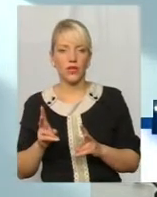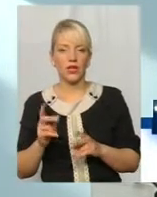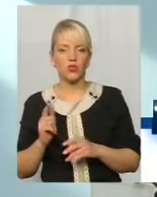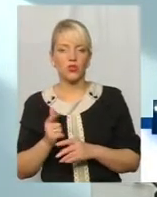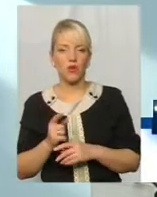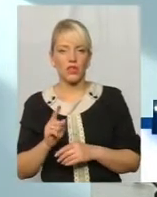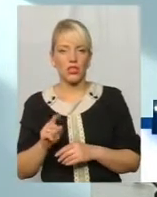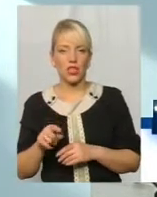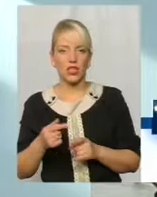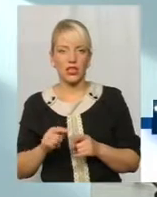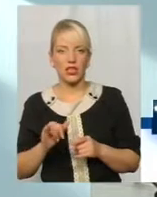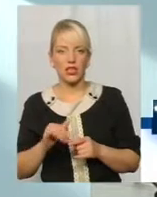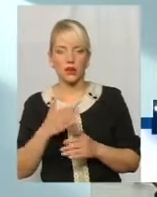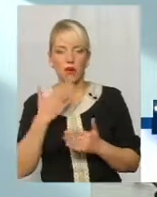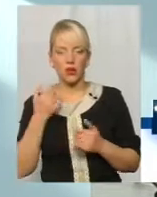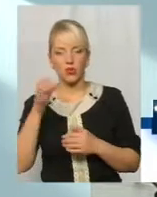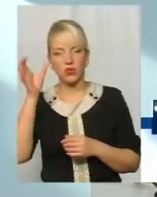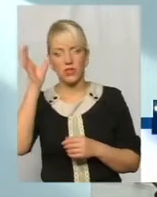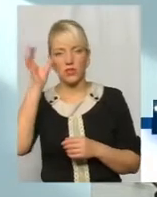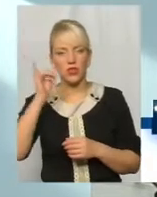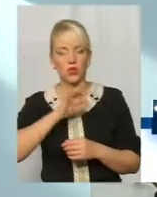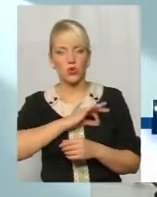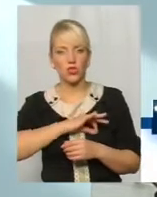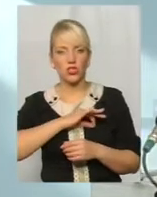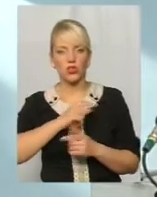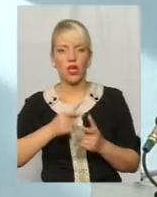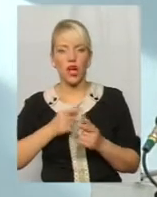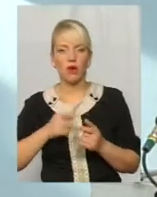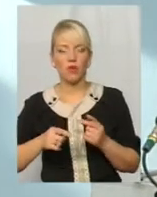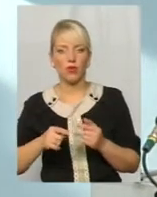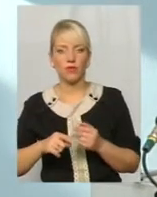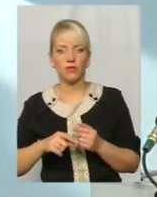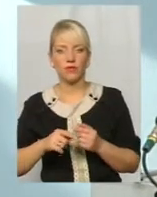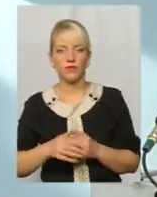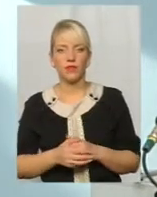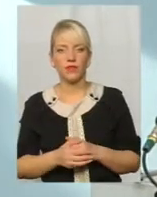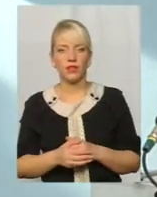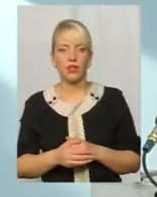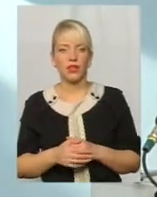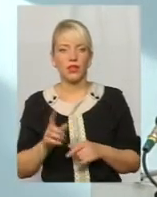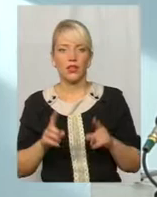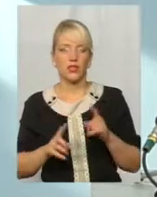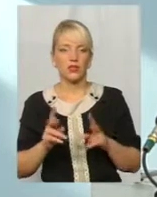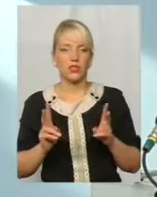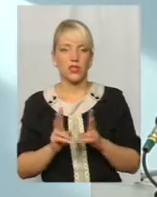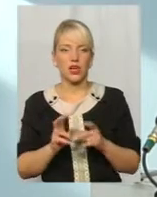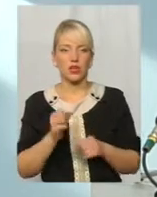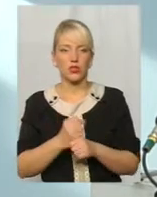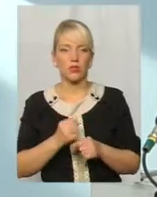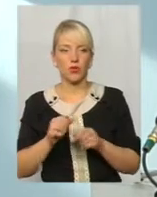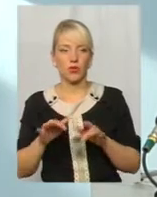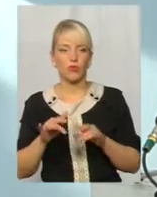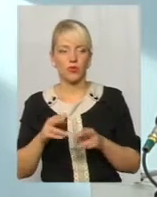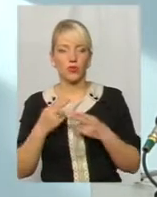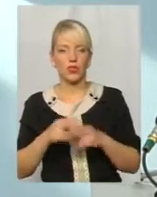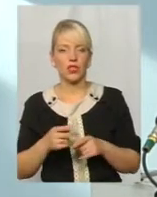таки, або не мають освіти відповідної юридичної, або рідко стикаються із роботою комп'ютерної техніки. Це,